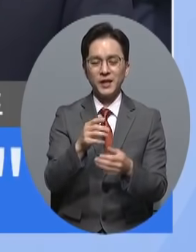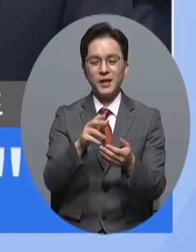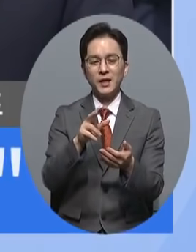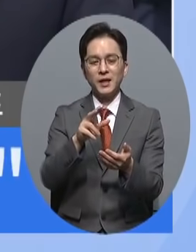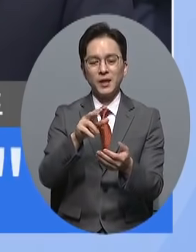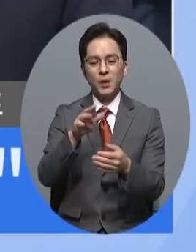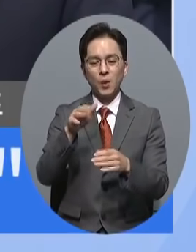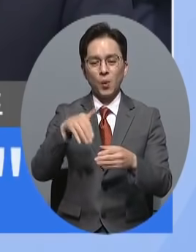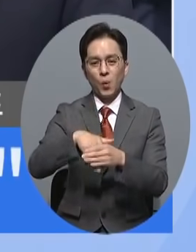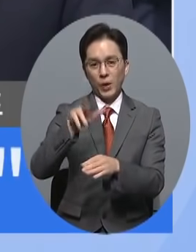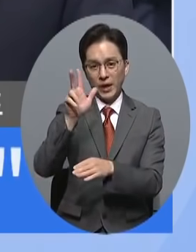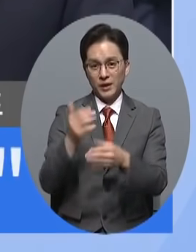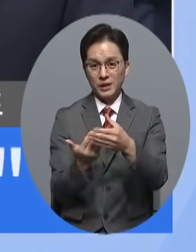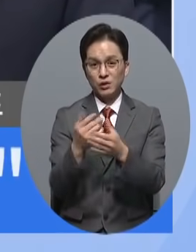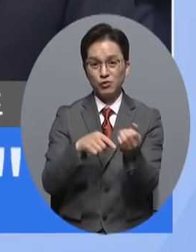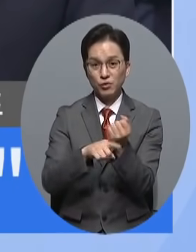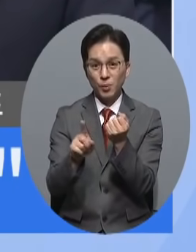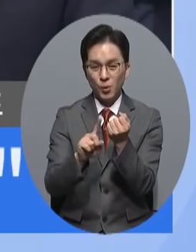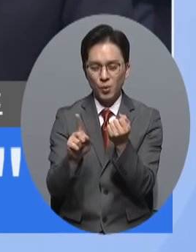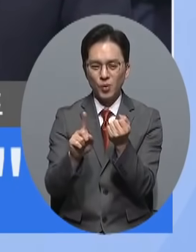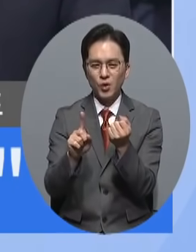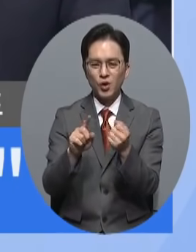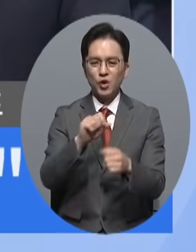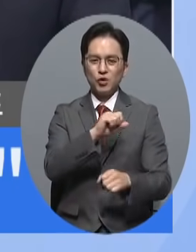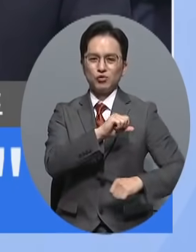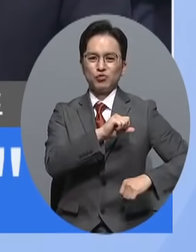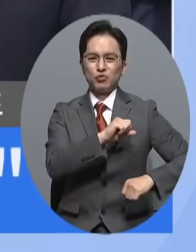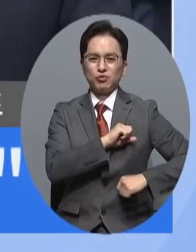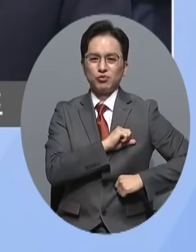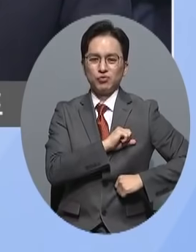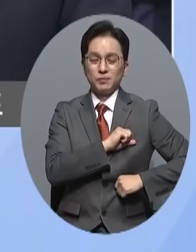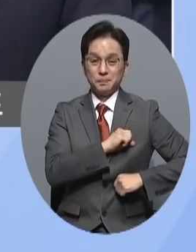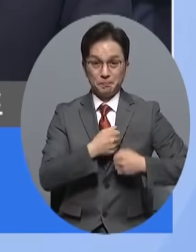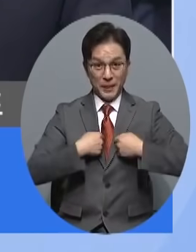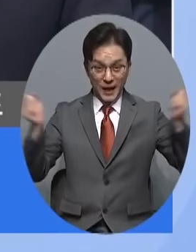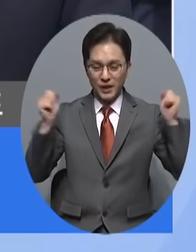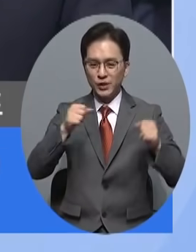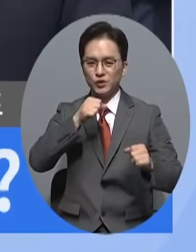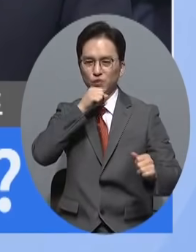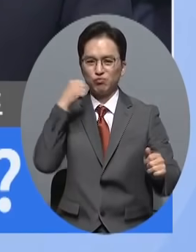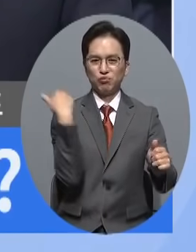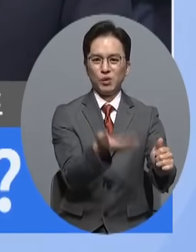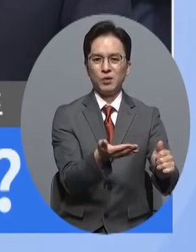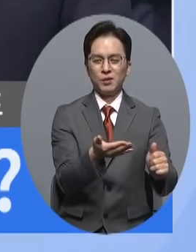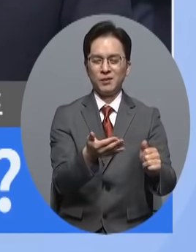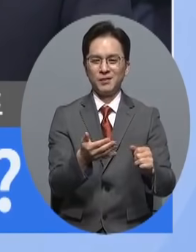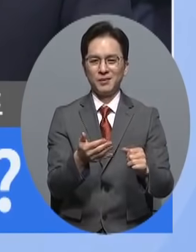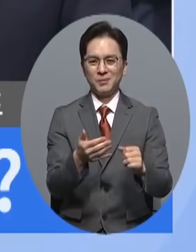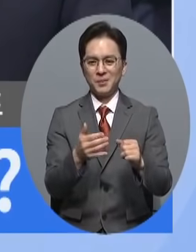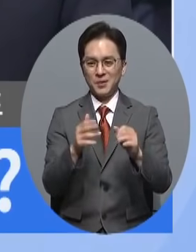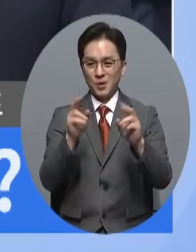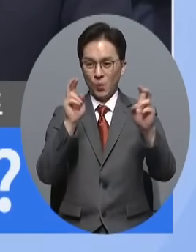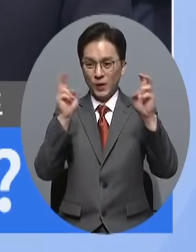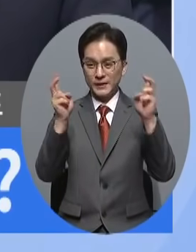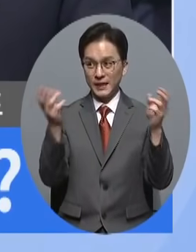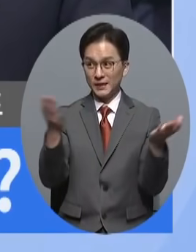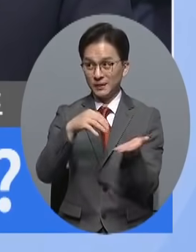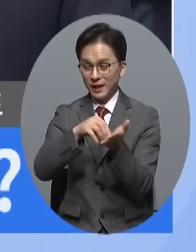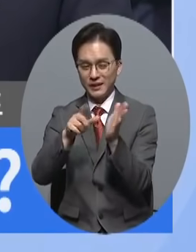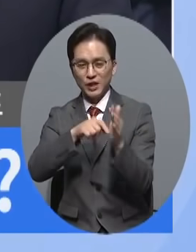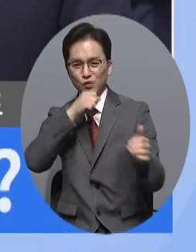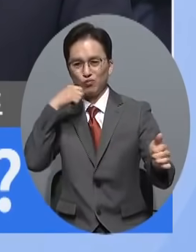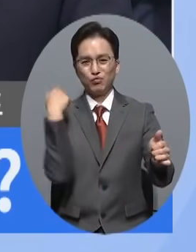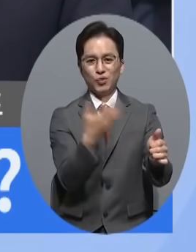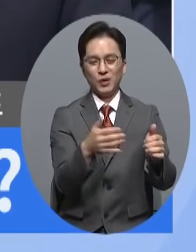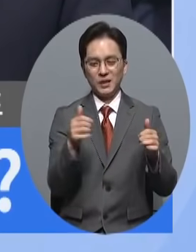꽤 오래된 논쟁의 결과인데요. 여성들이 굉장히 이 부분에 민감하고 특히 이제 이런 공무원 시험이라든지 이런